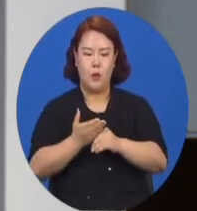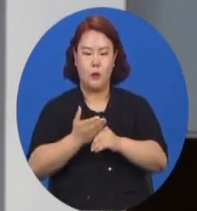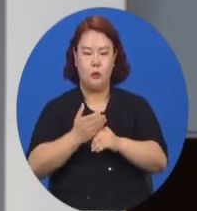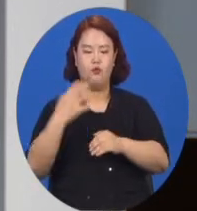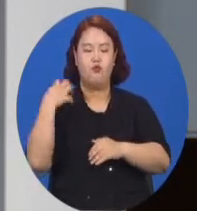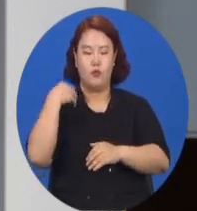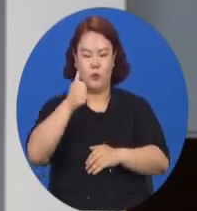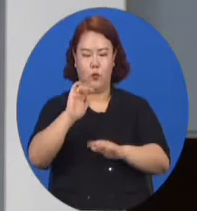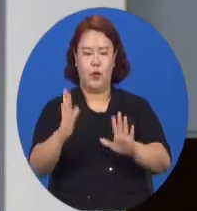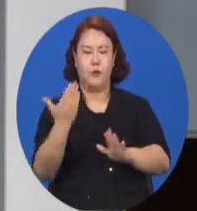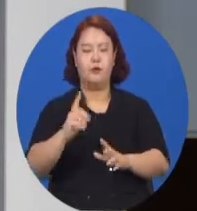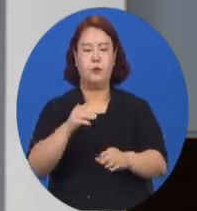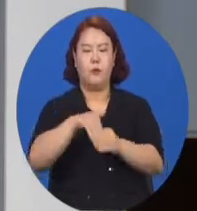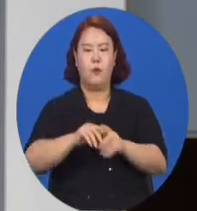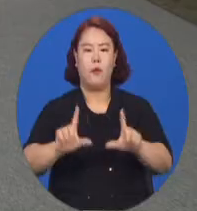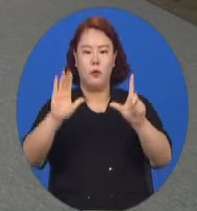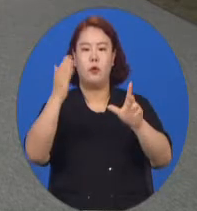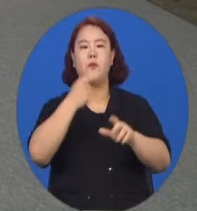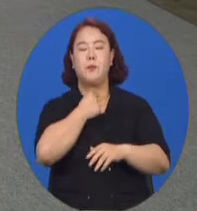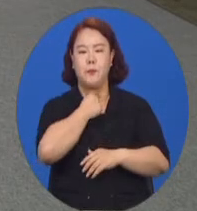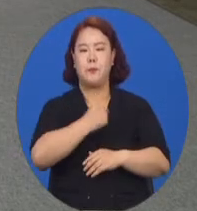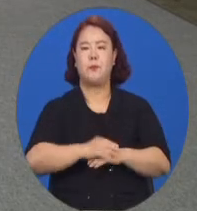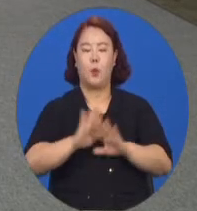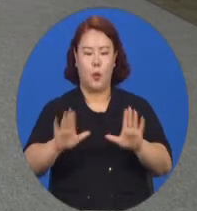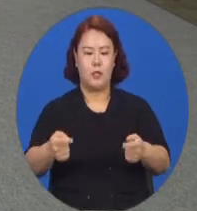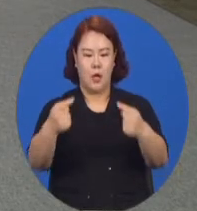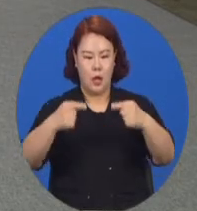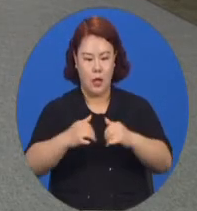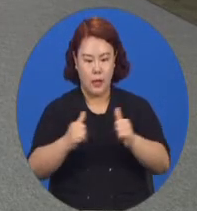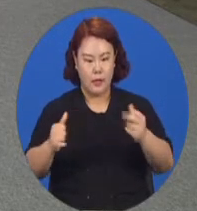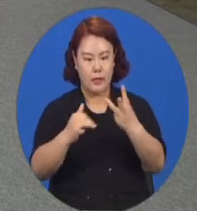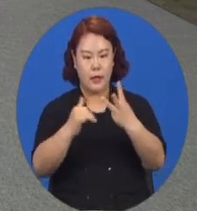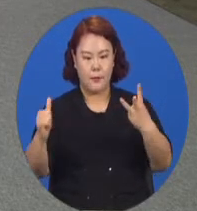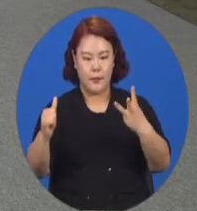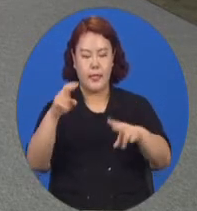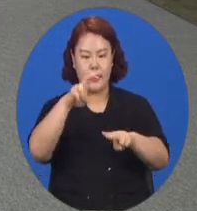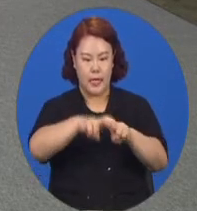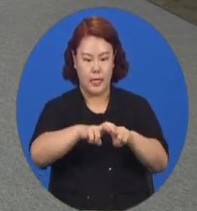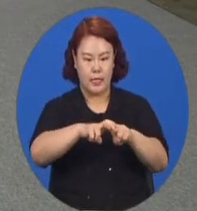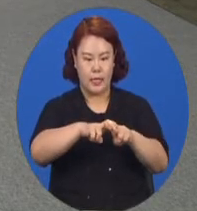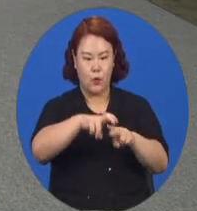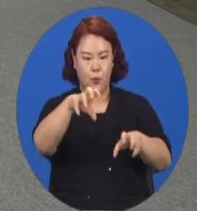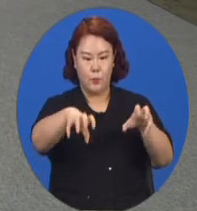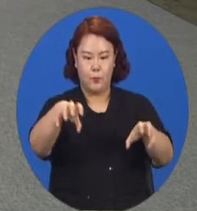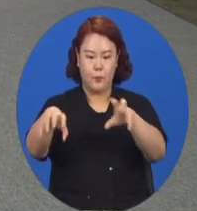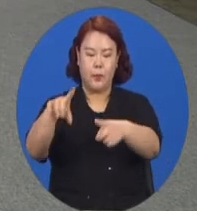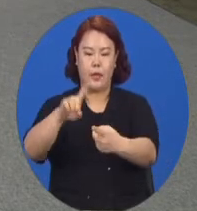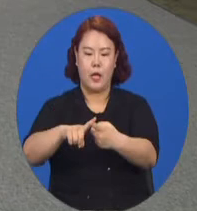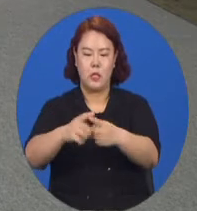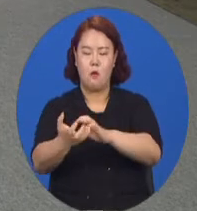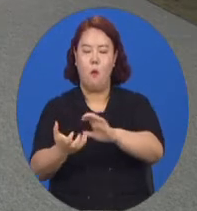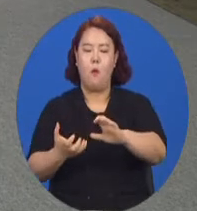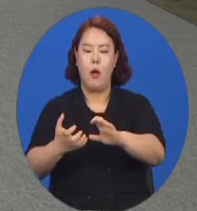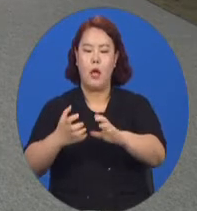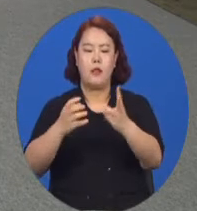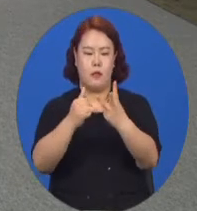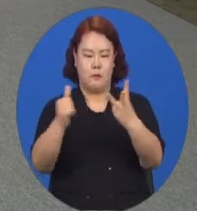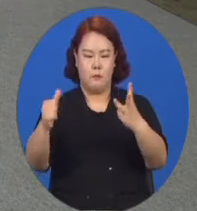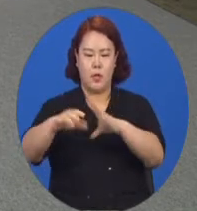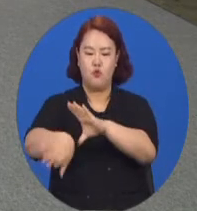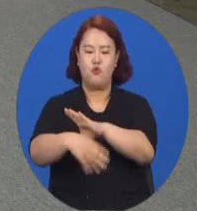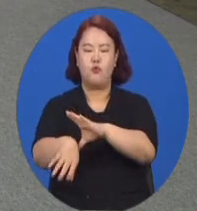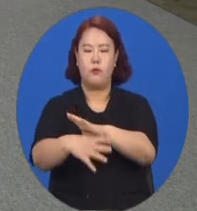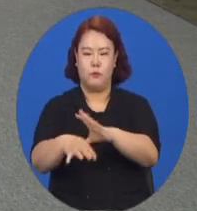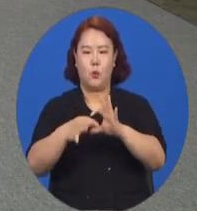선거날이 됐으면 좋겠습니다. 자, 먼저 오늘 참여해주신 새 후보의 자리 배정은 앞서 새 후보께서 추첨에 의해서 직접적으로